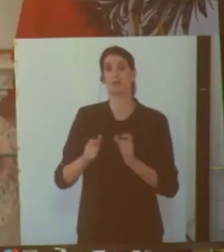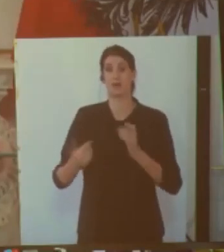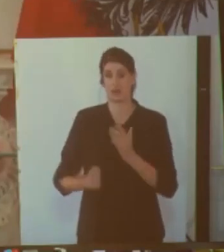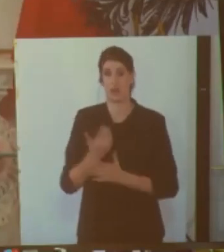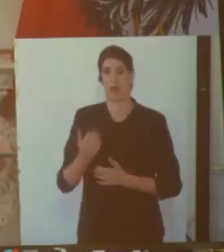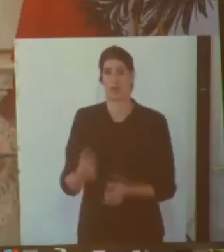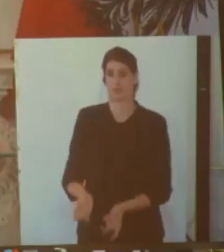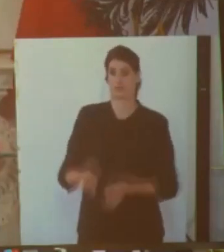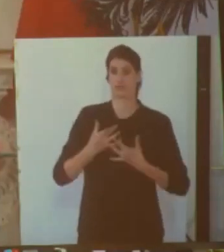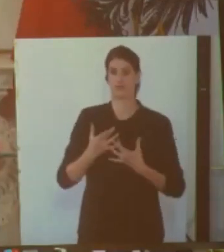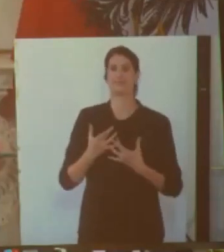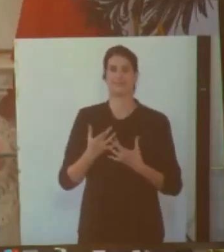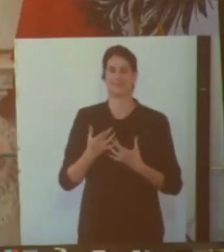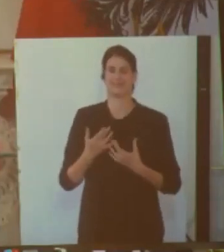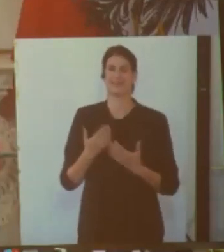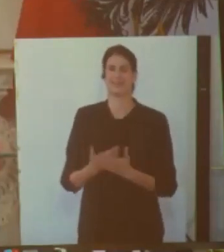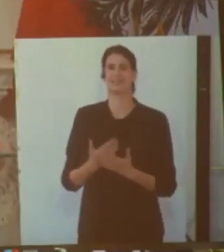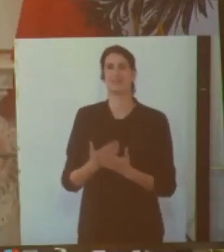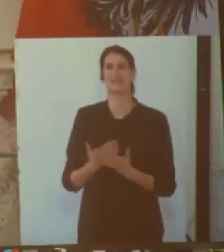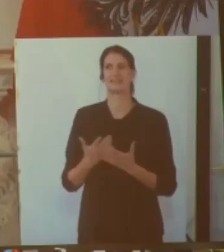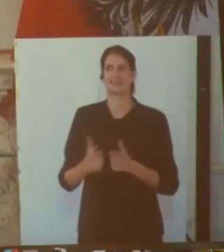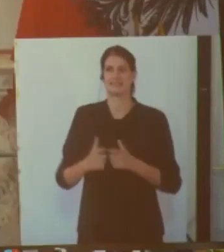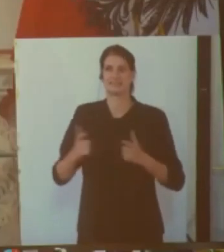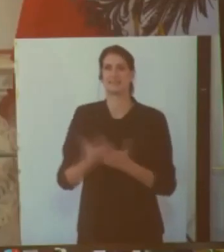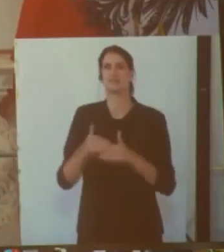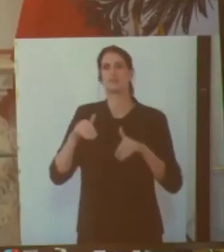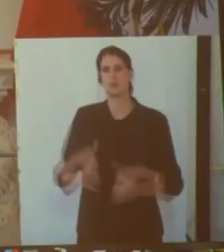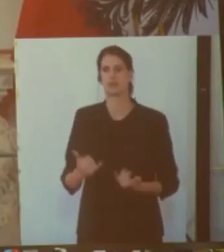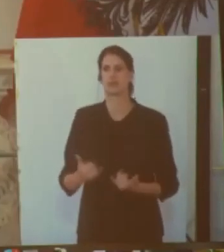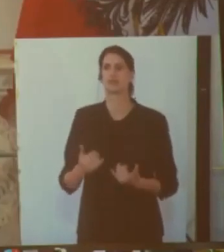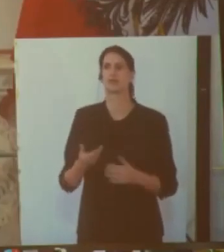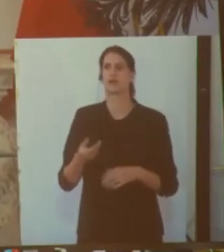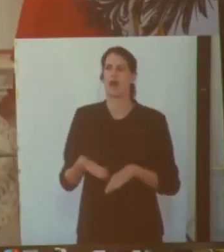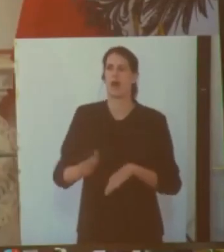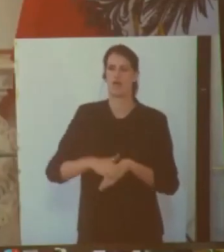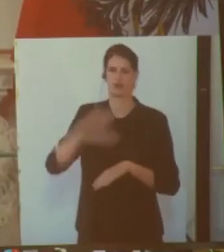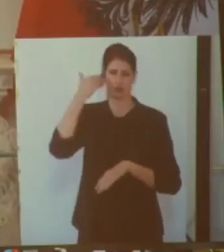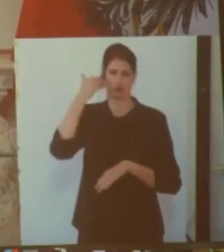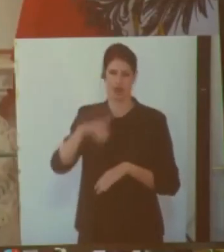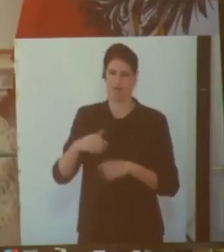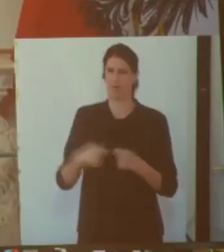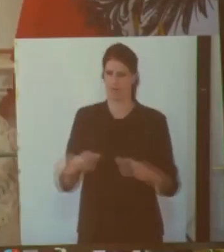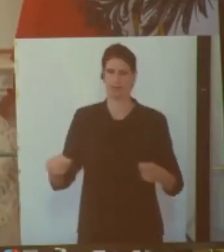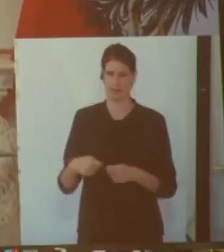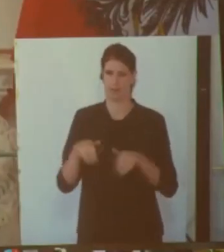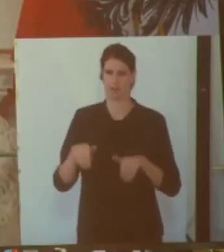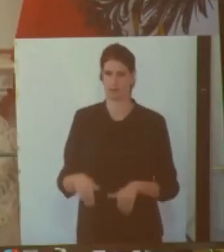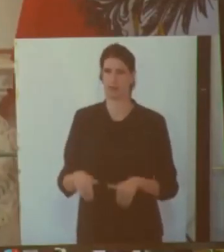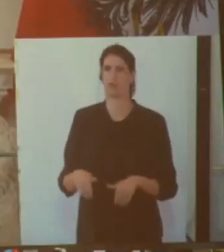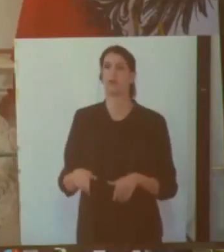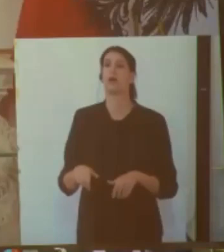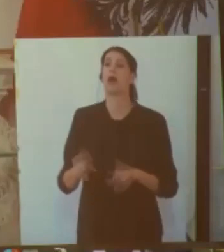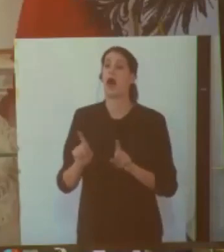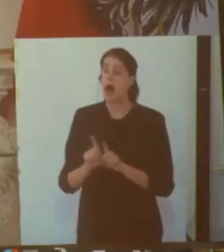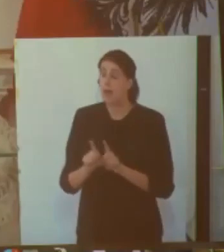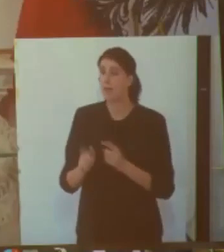natürlich gezwungenermaßen zu einem notwendigen Nachschärfen bei den Maßnahmen, genauso wie eine Verbesserung der Situation